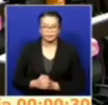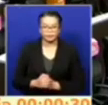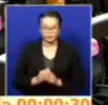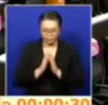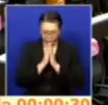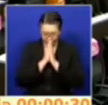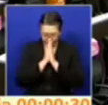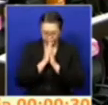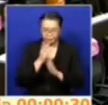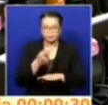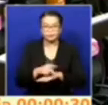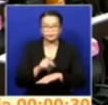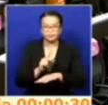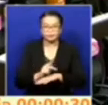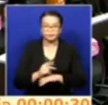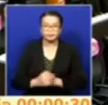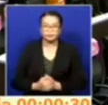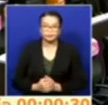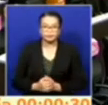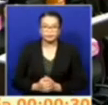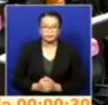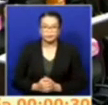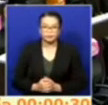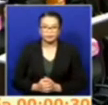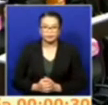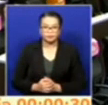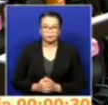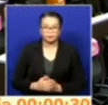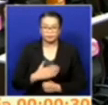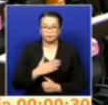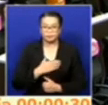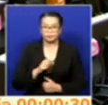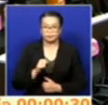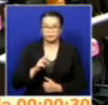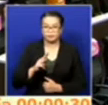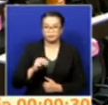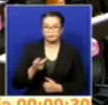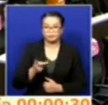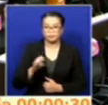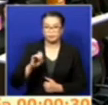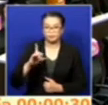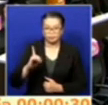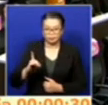ามขอเชิญนะครับประตูที่2ครับ